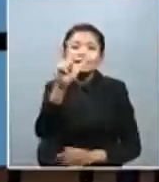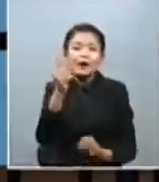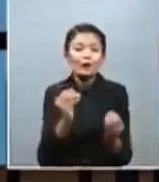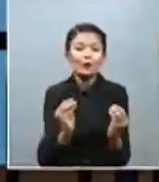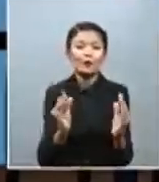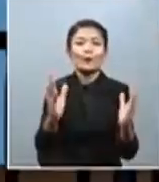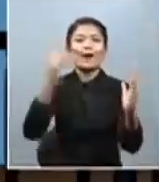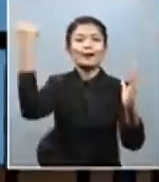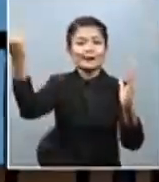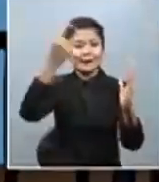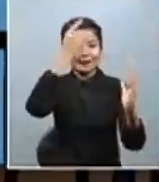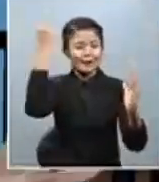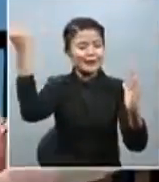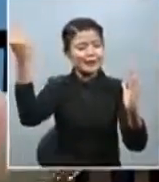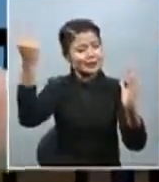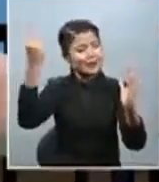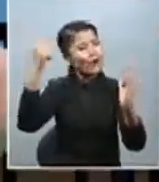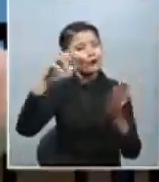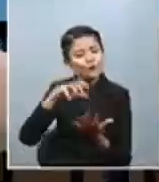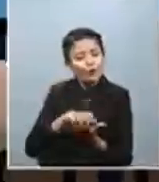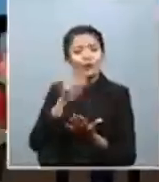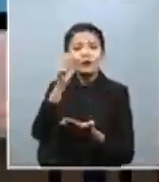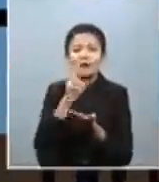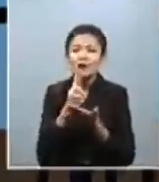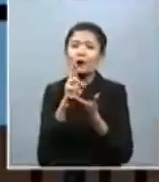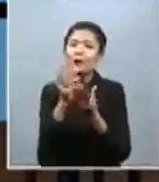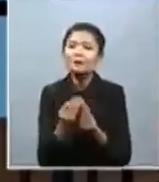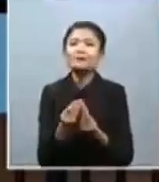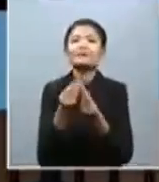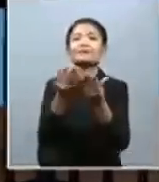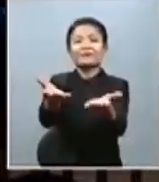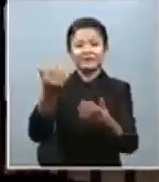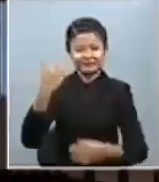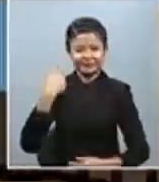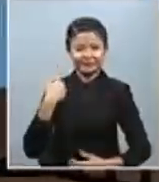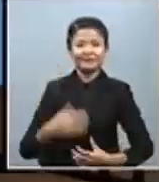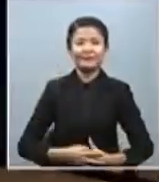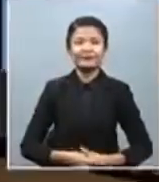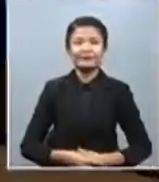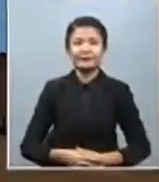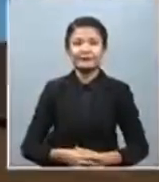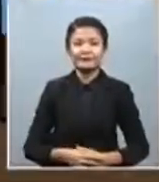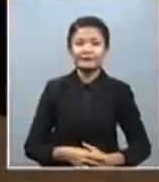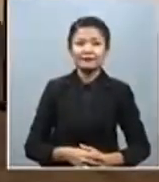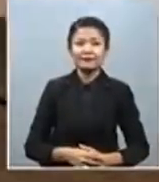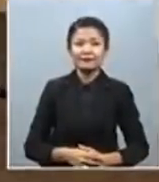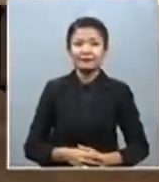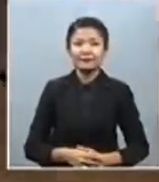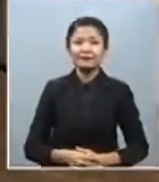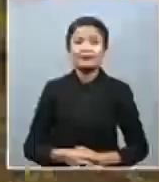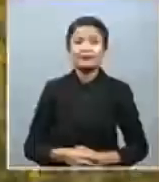แล้วนะคะรับรองเฮงมีรางวัลติดมือกลับบ้านไปด้วยละตะเอง